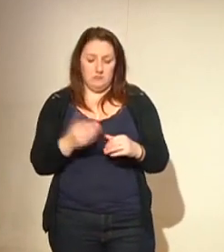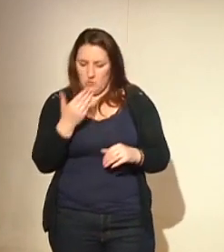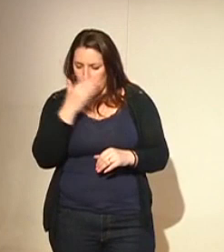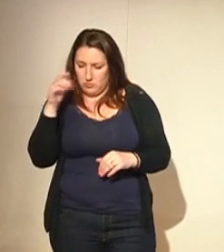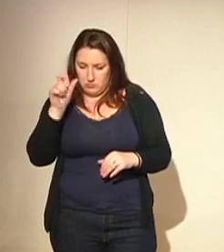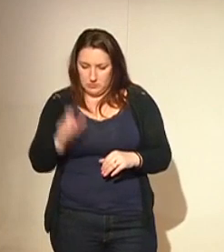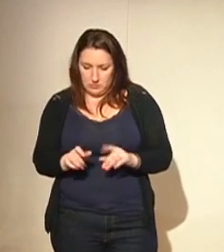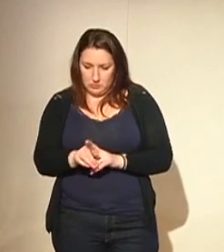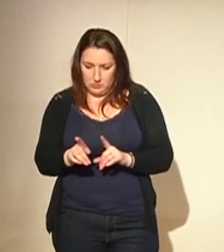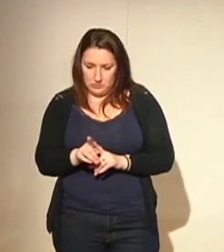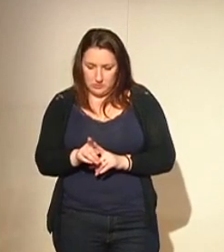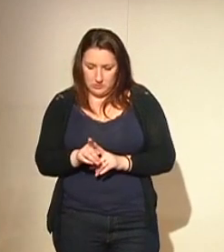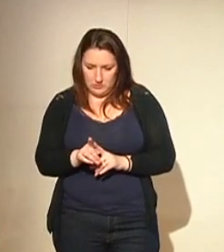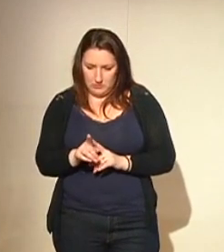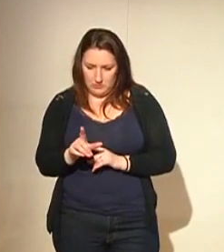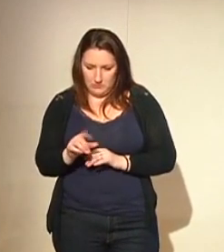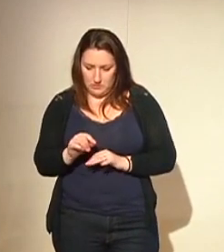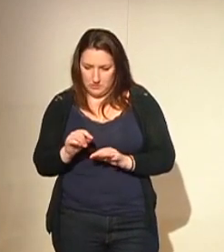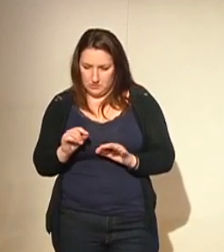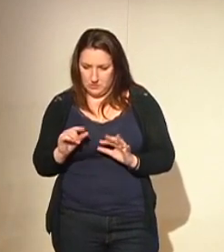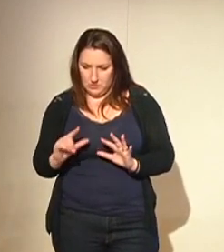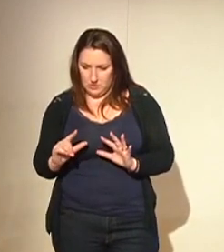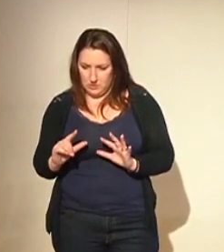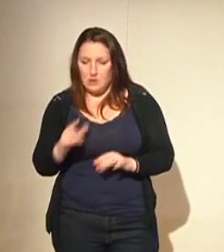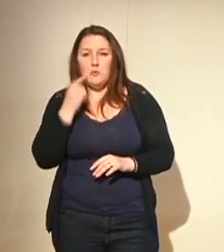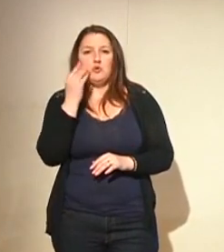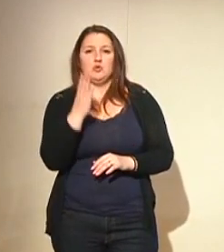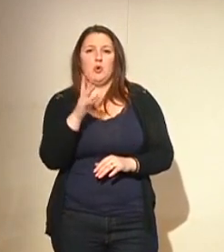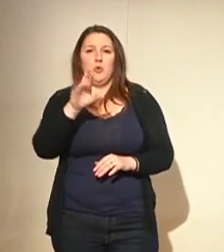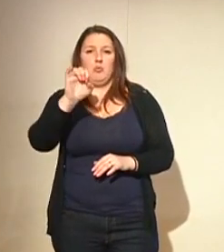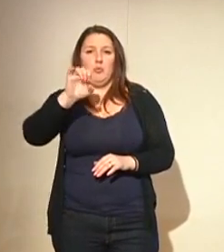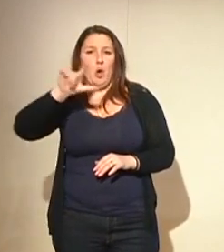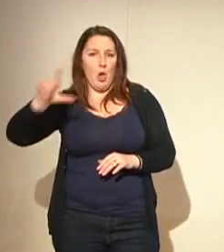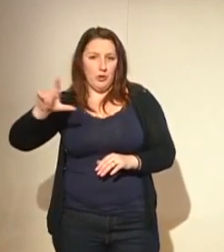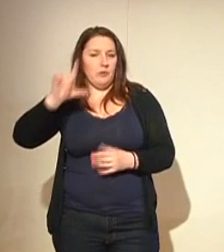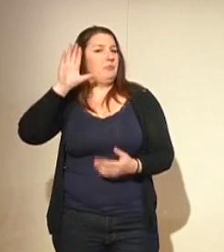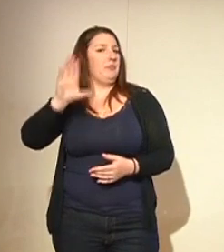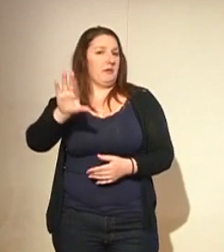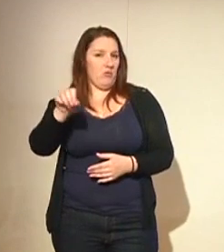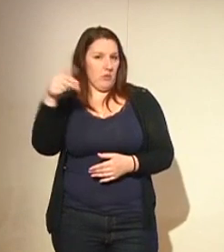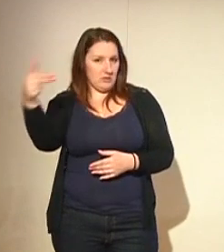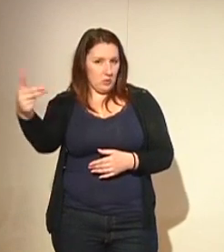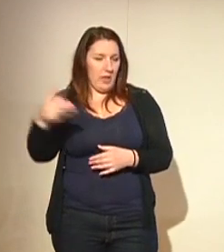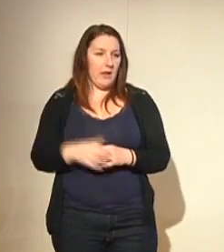également 27 monsieur breu pour le Front National